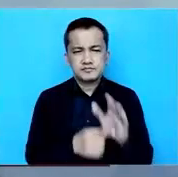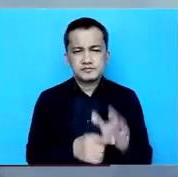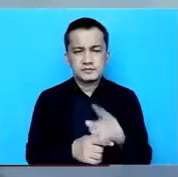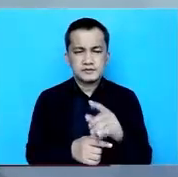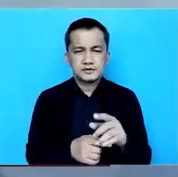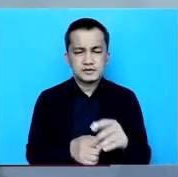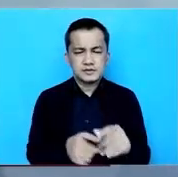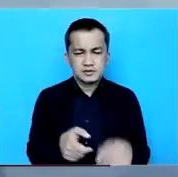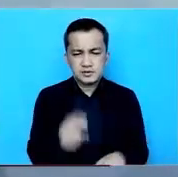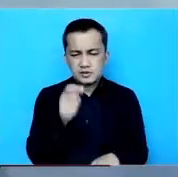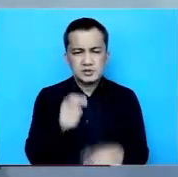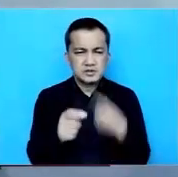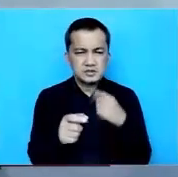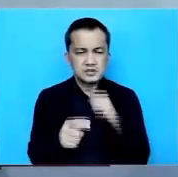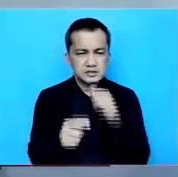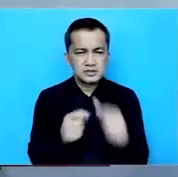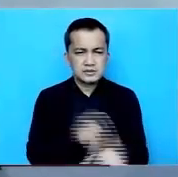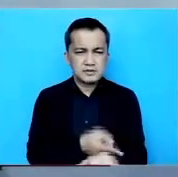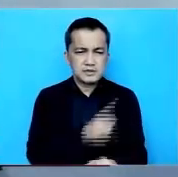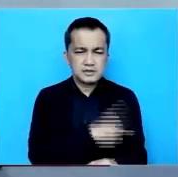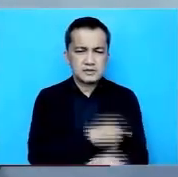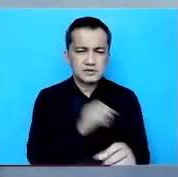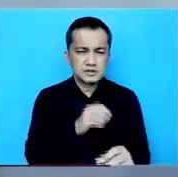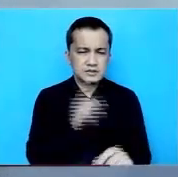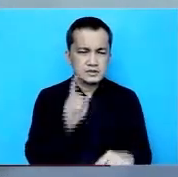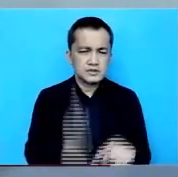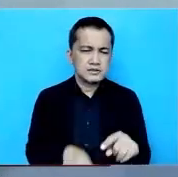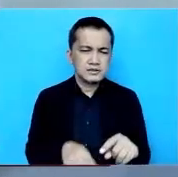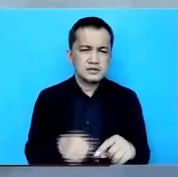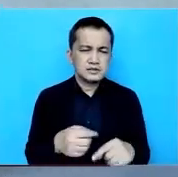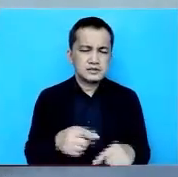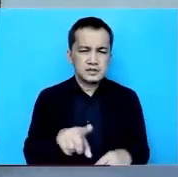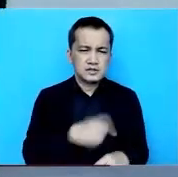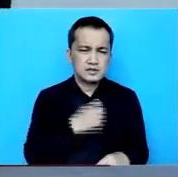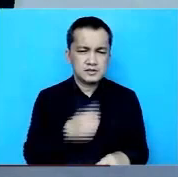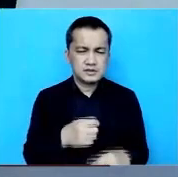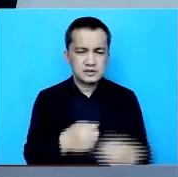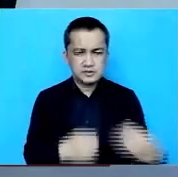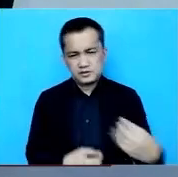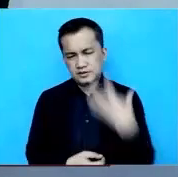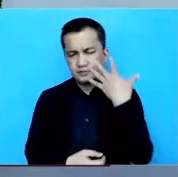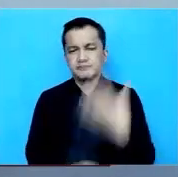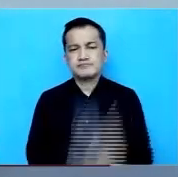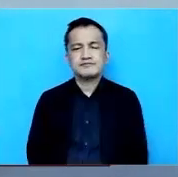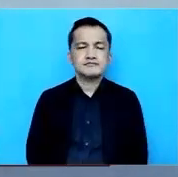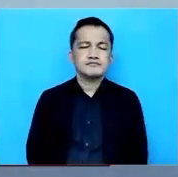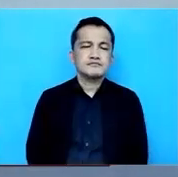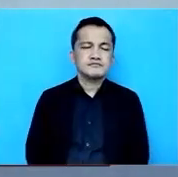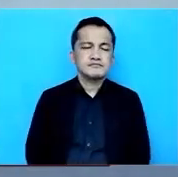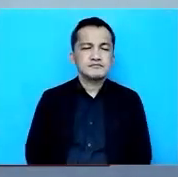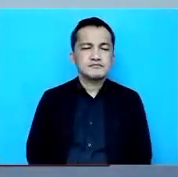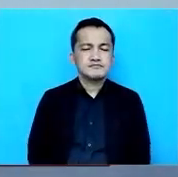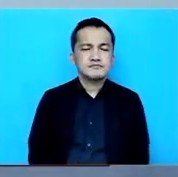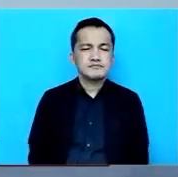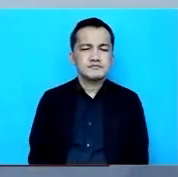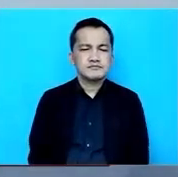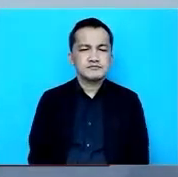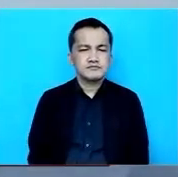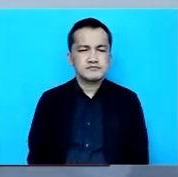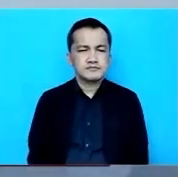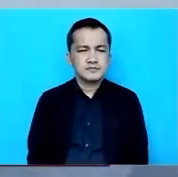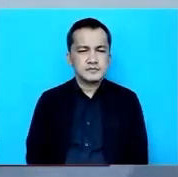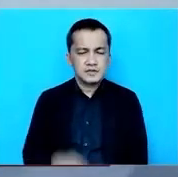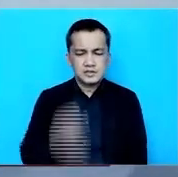igit na hindi malakas at walang kakayahang makasakit ang ginamit nilang laser devices. Ang una po ay isang speedometer